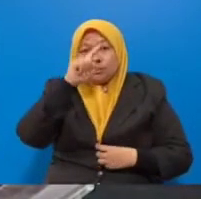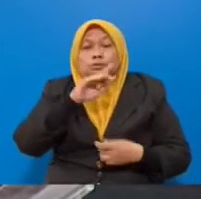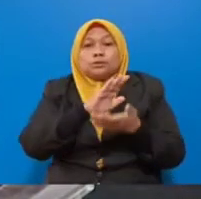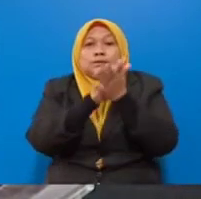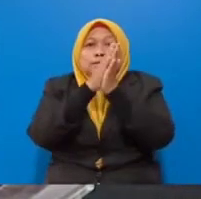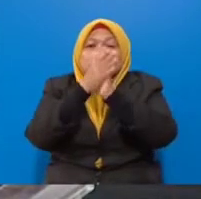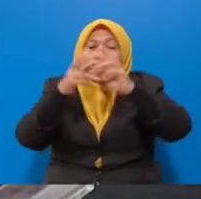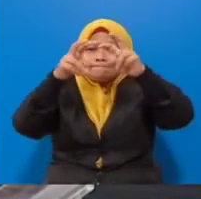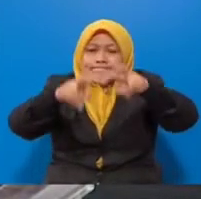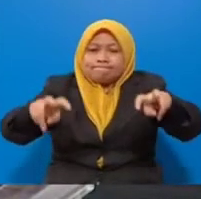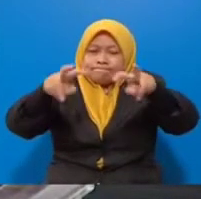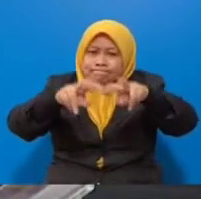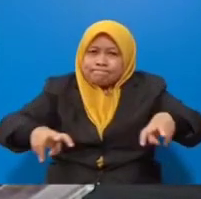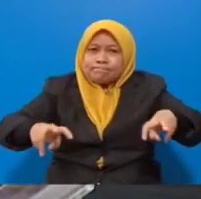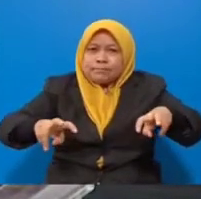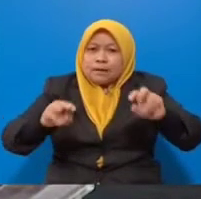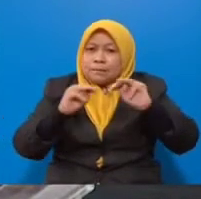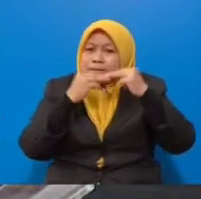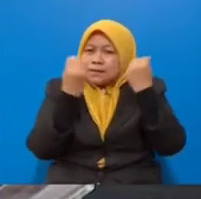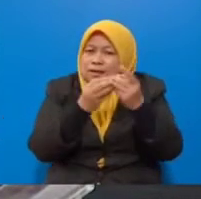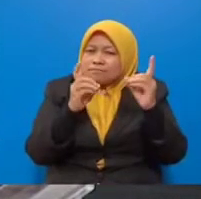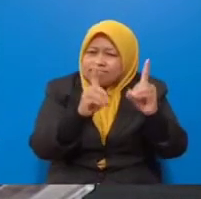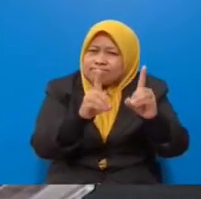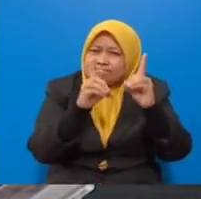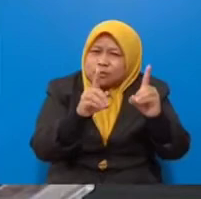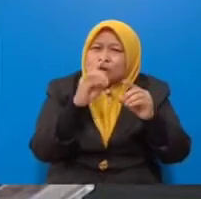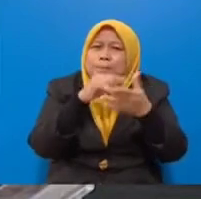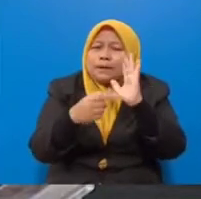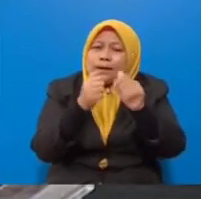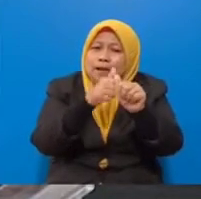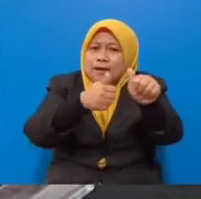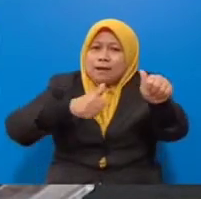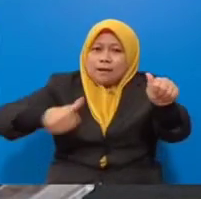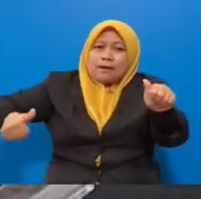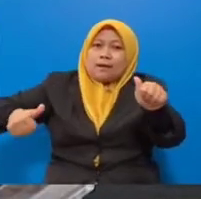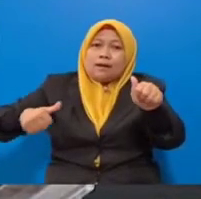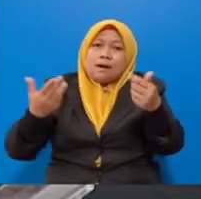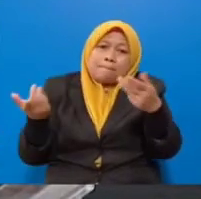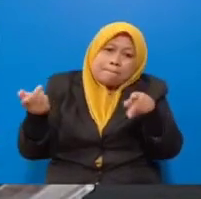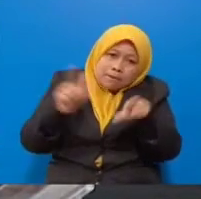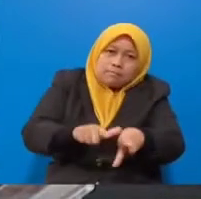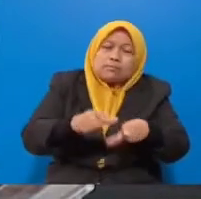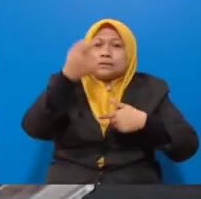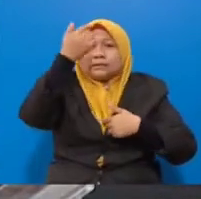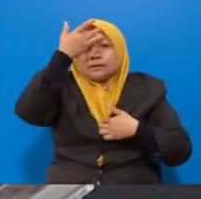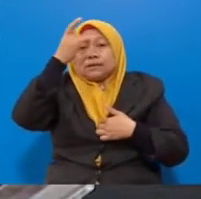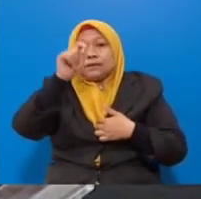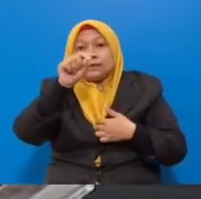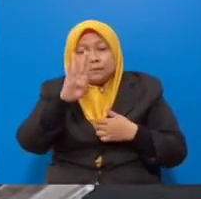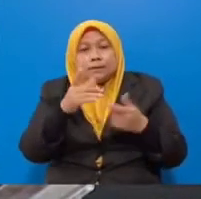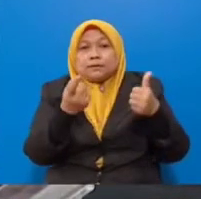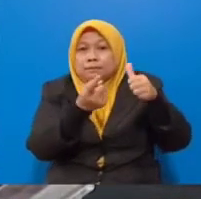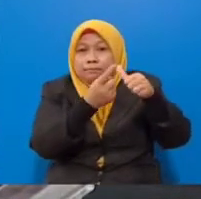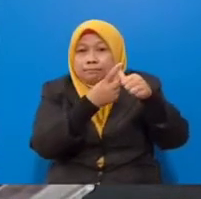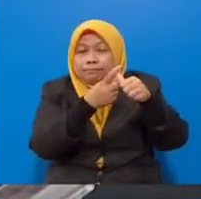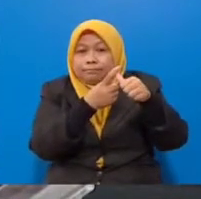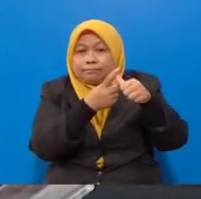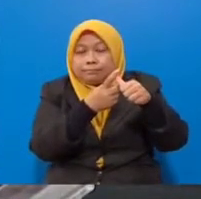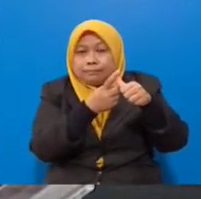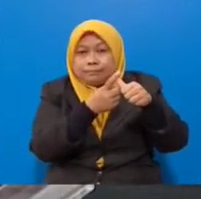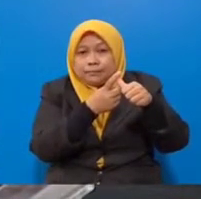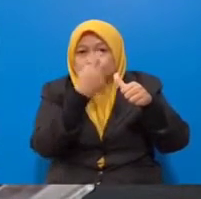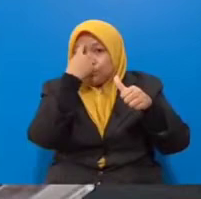menjadi mendidik mesra card bagi menyalakan terkena devital penyakit TB adalah satu